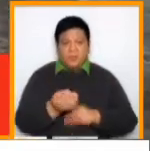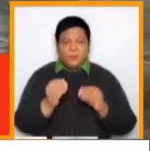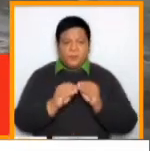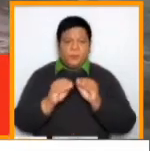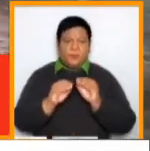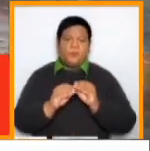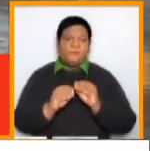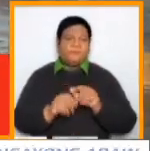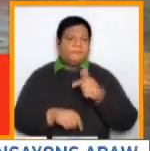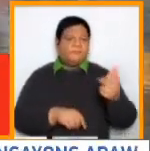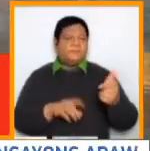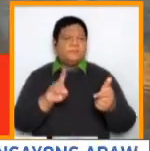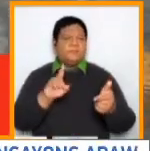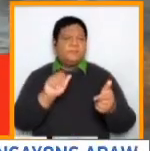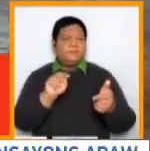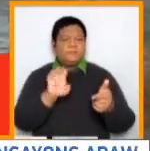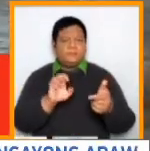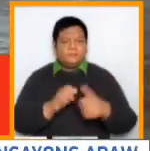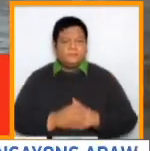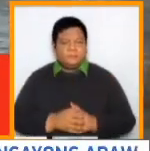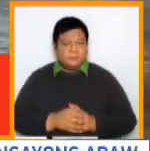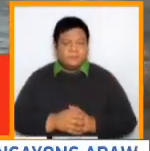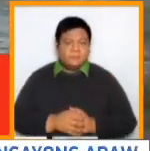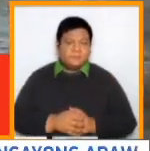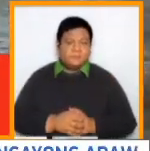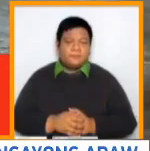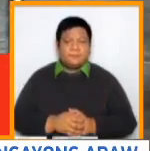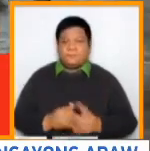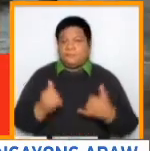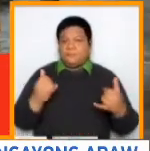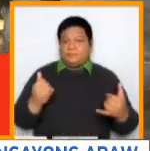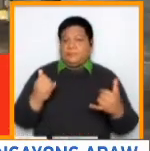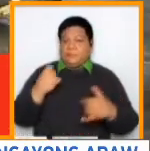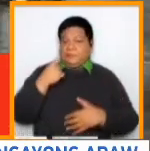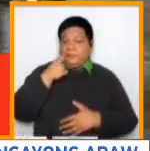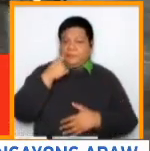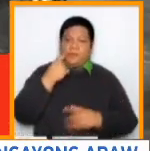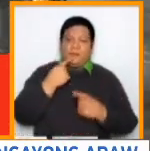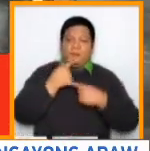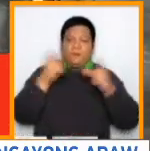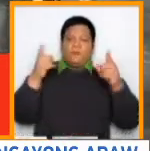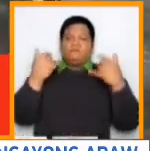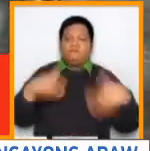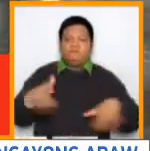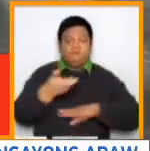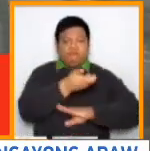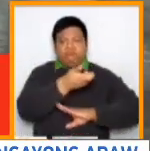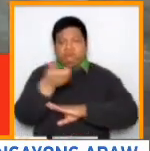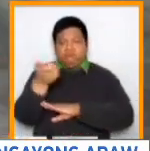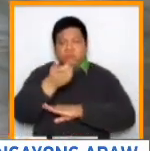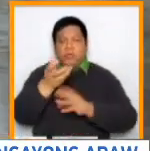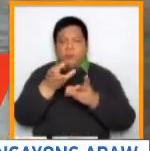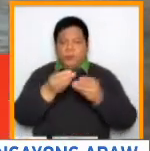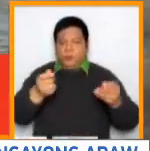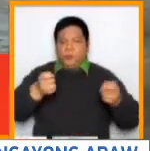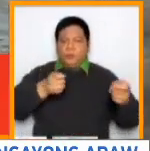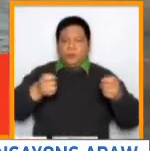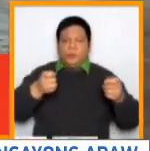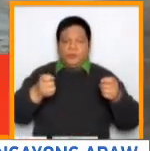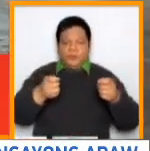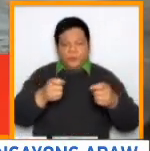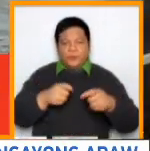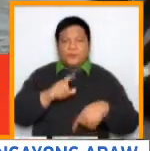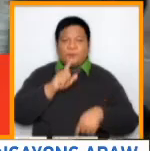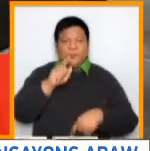Ivan, kasalukuyan ang idineklarang kontrolado o under control ng BFP Valenzuela itong ang sunog na tumutupok sa isang pabrika ng